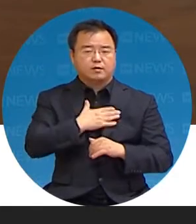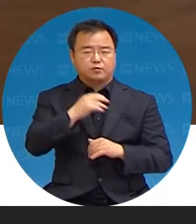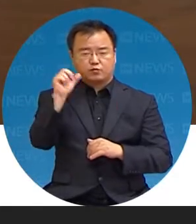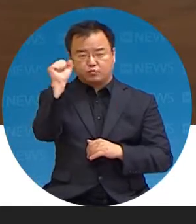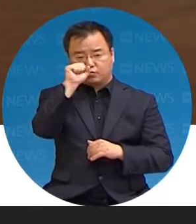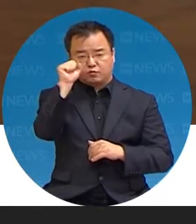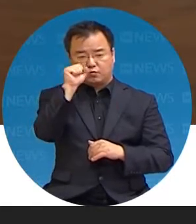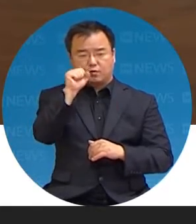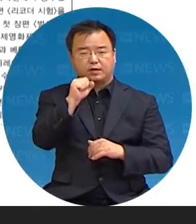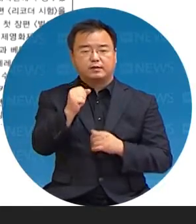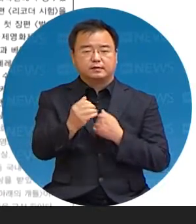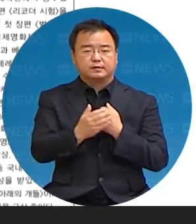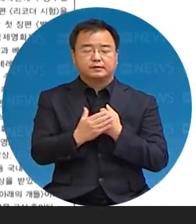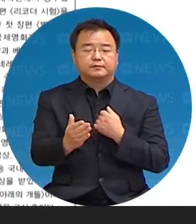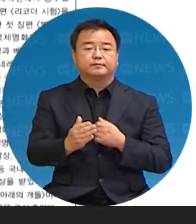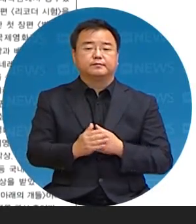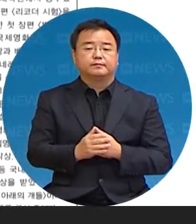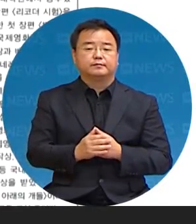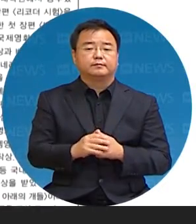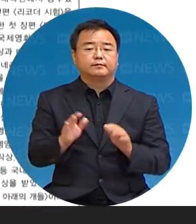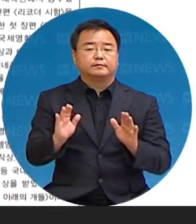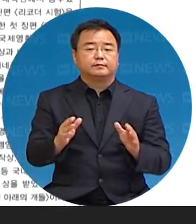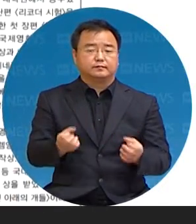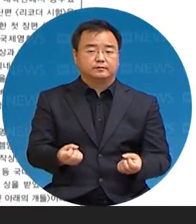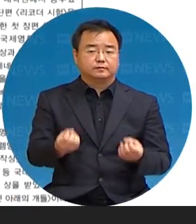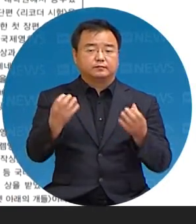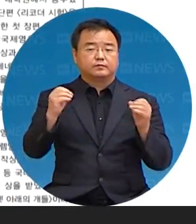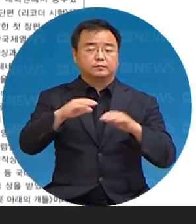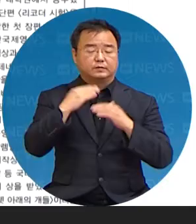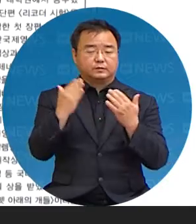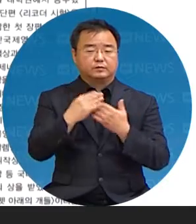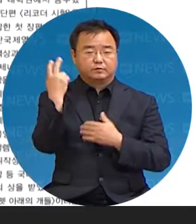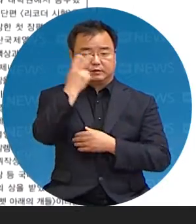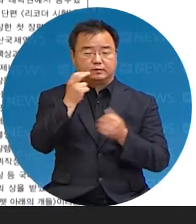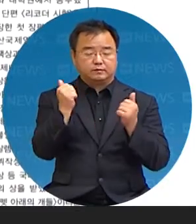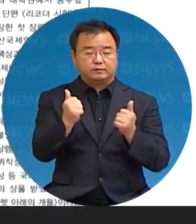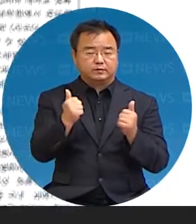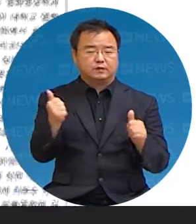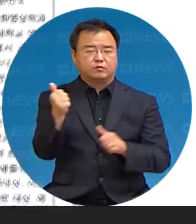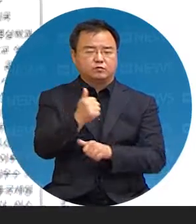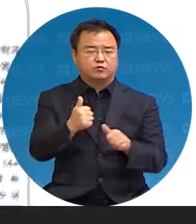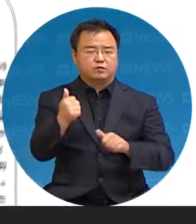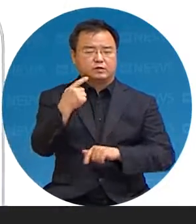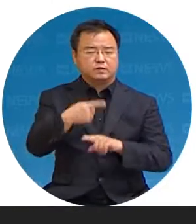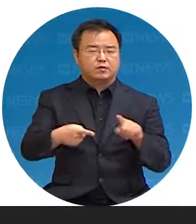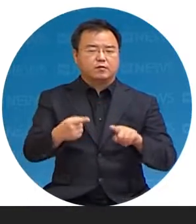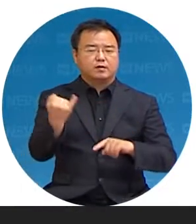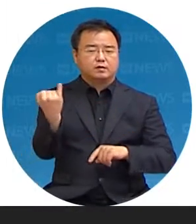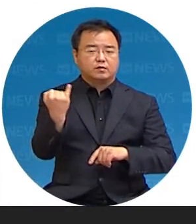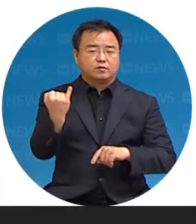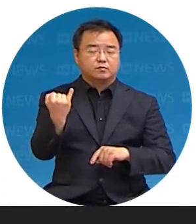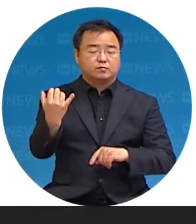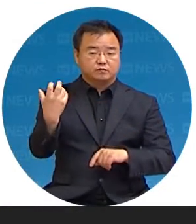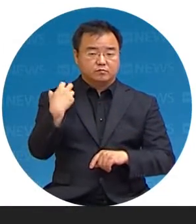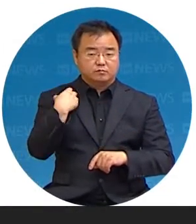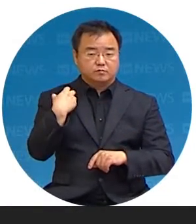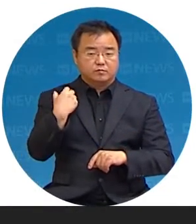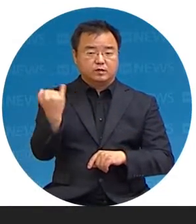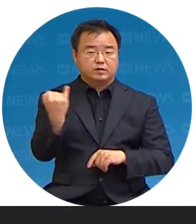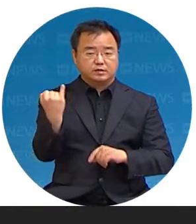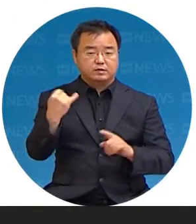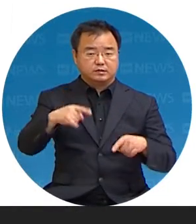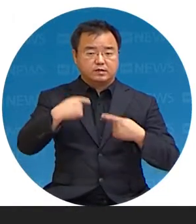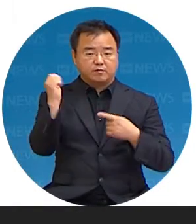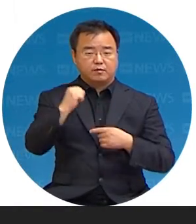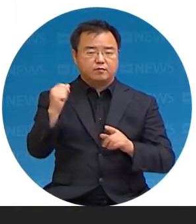좋아하기 때문에. 이번 페스티벌은 전체 심사위원 절반을 여성으로 구성하는 등 여성 참여 비중을